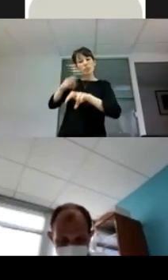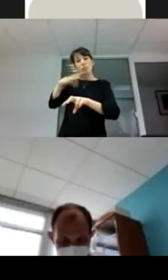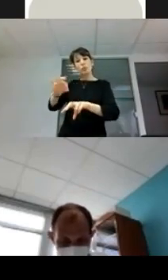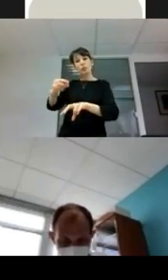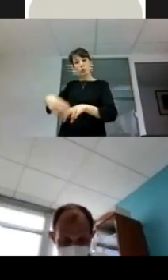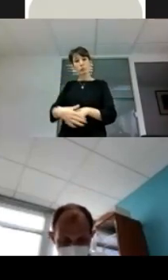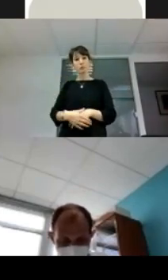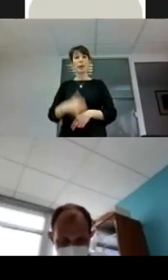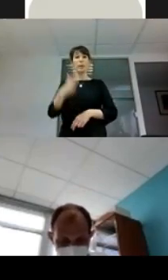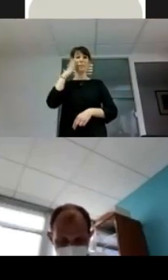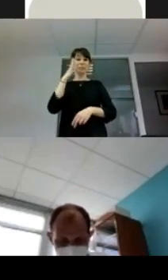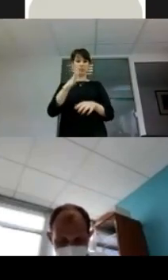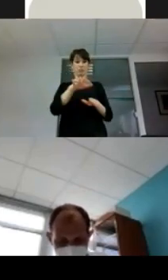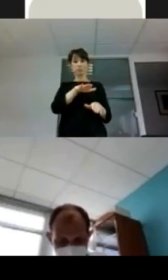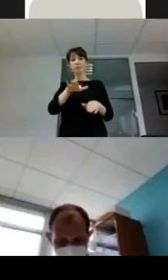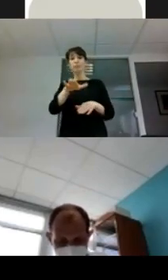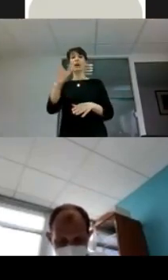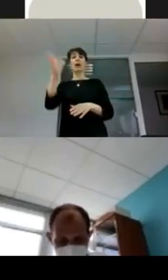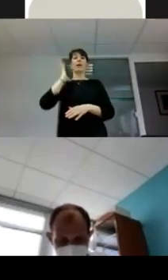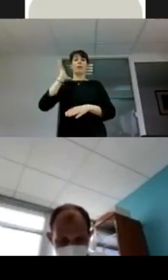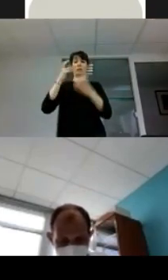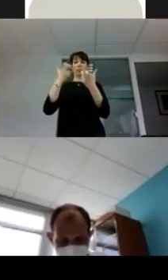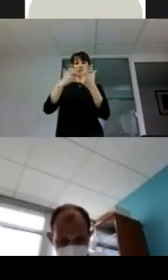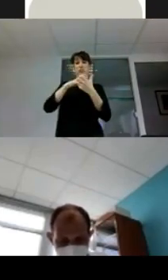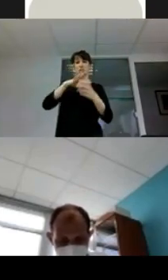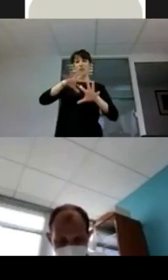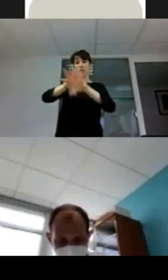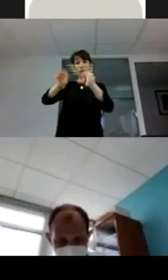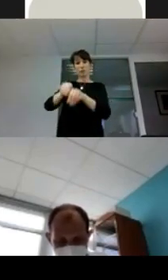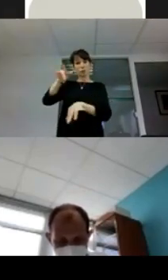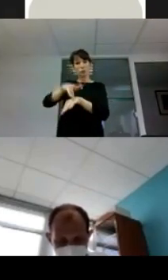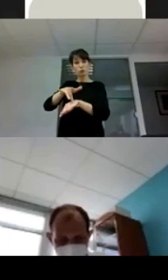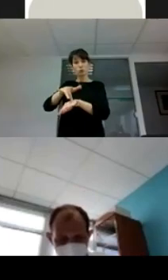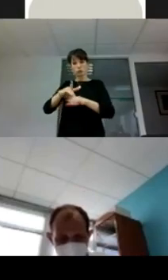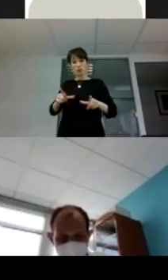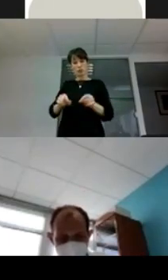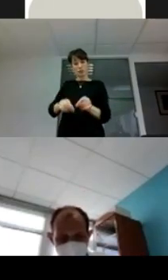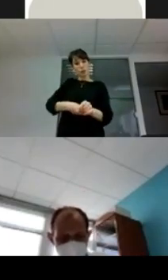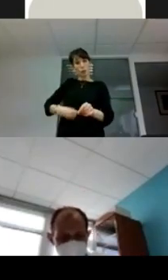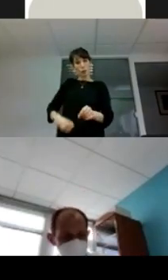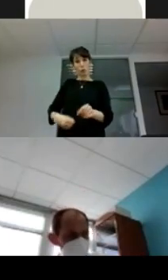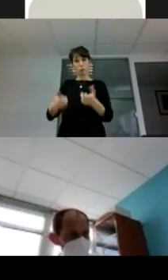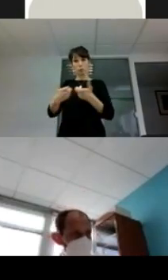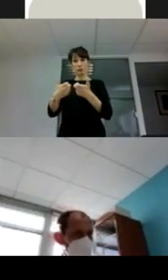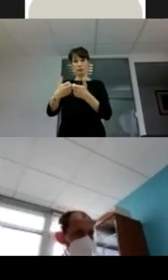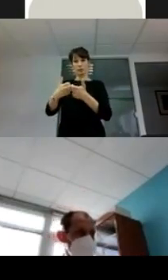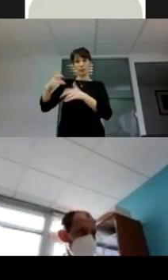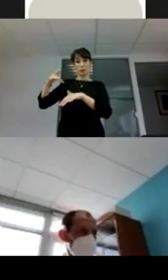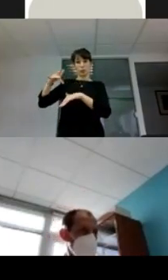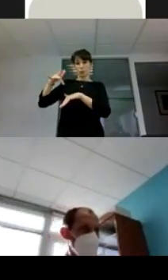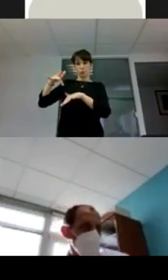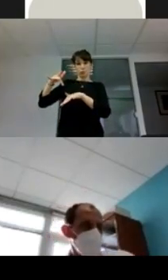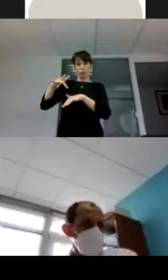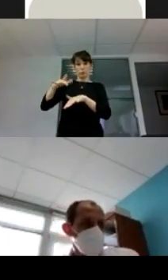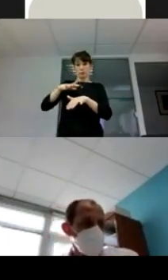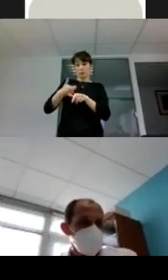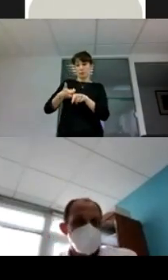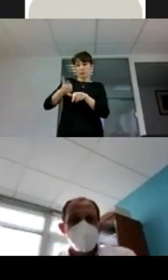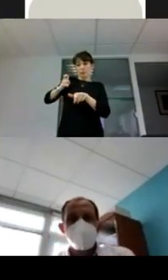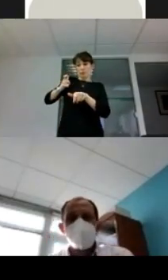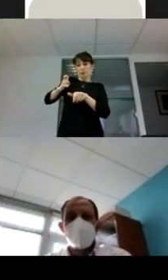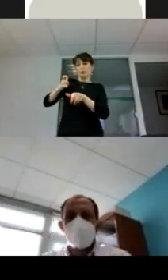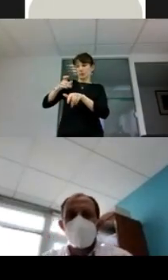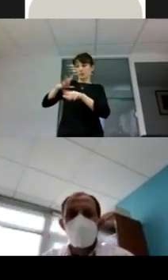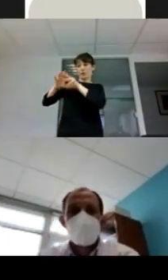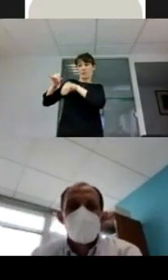dans les selles. Si on a des antécédents personnels ou familiaux de polypes ou de cancer du côlon, c'est les